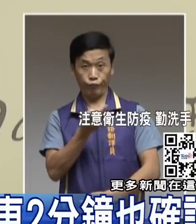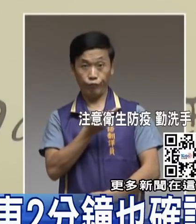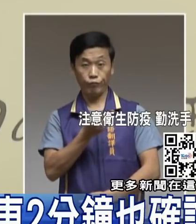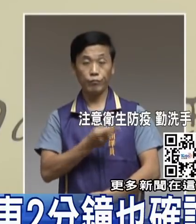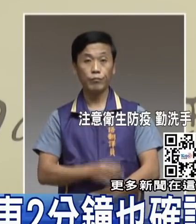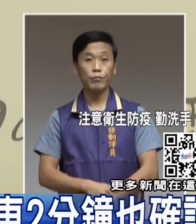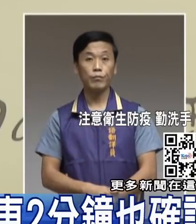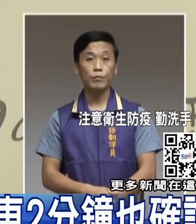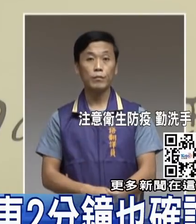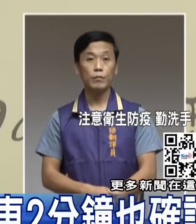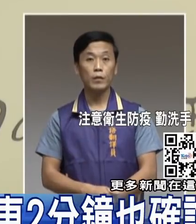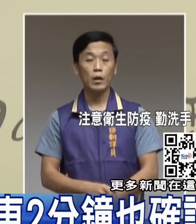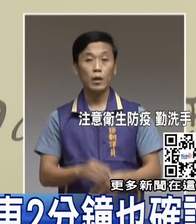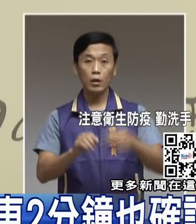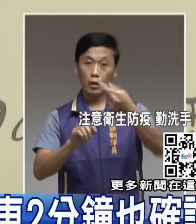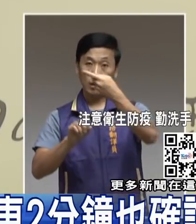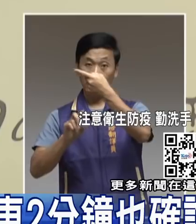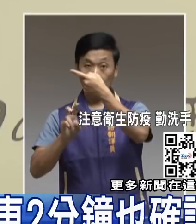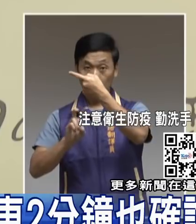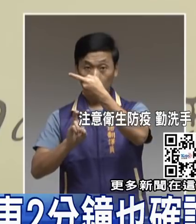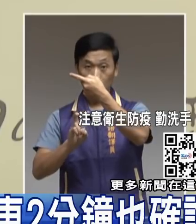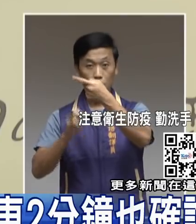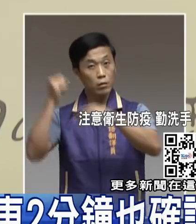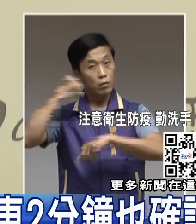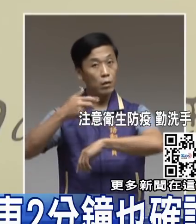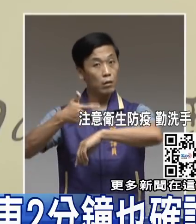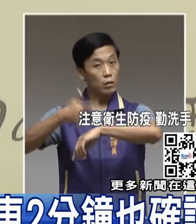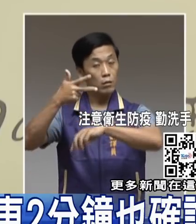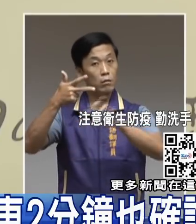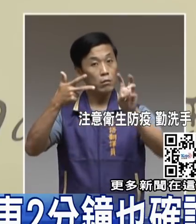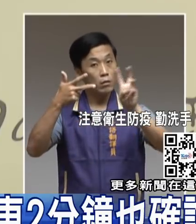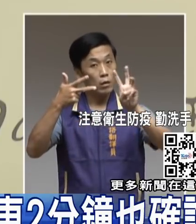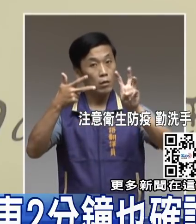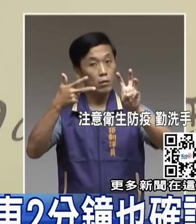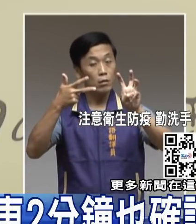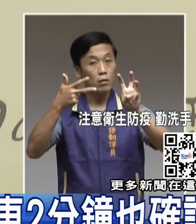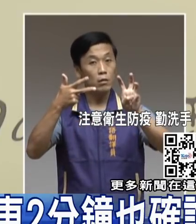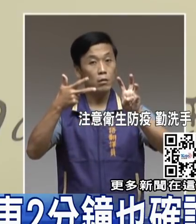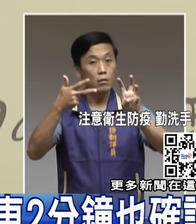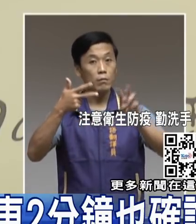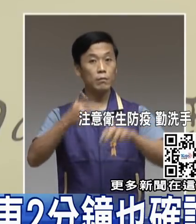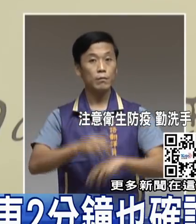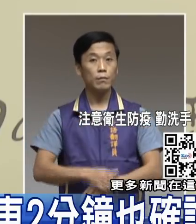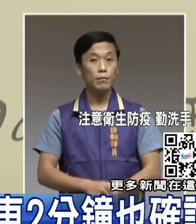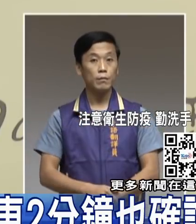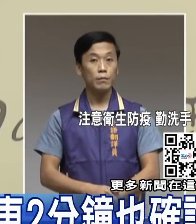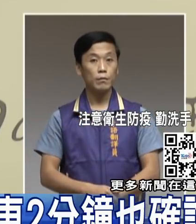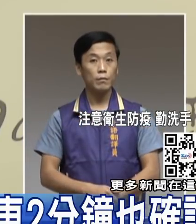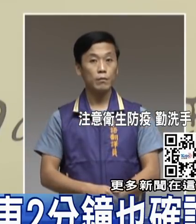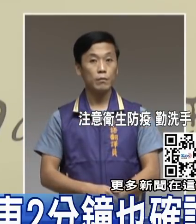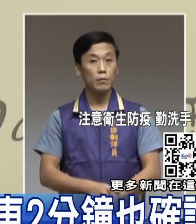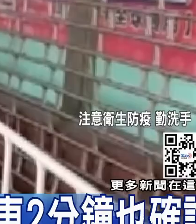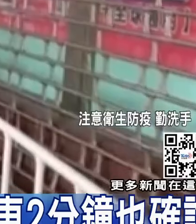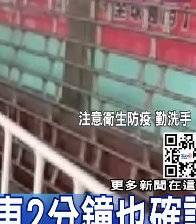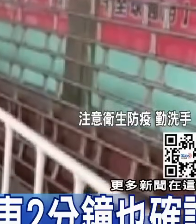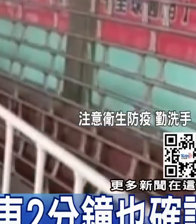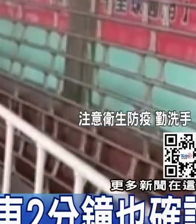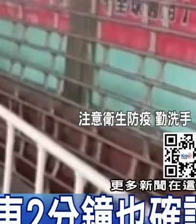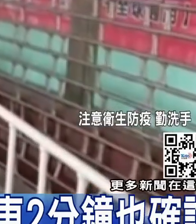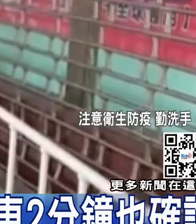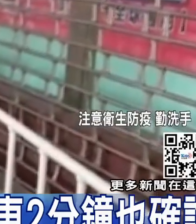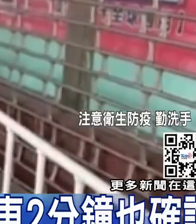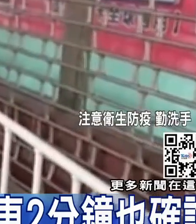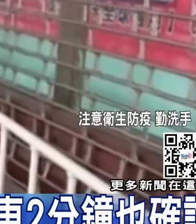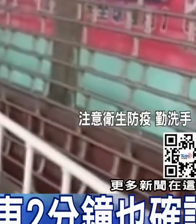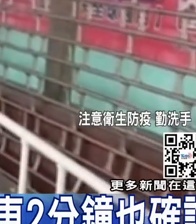两位在1月20早上7:30，那有这个有这个见面。 高雄港传